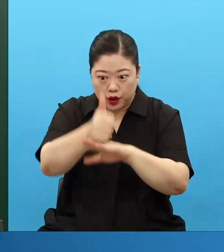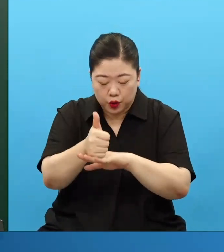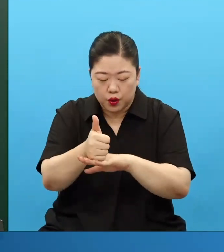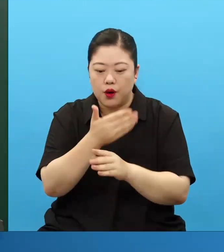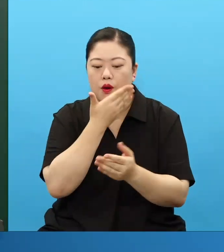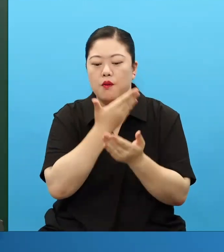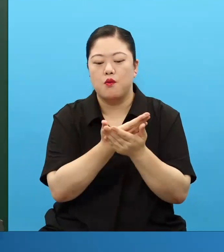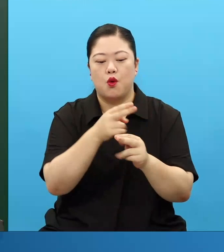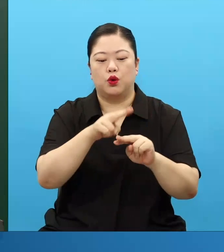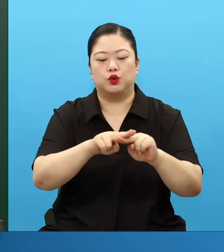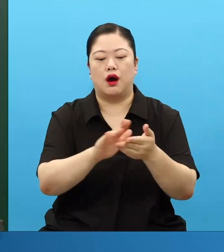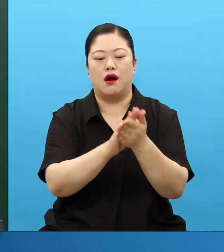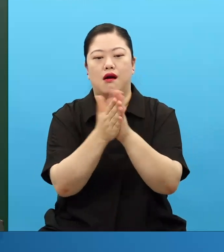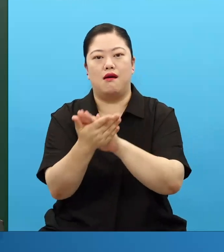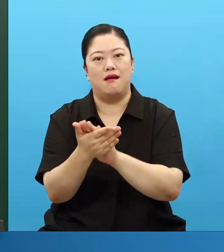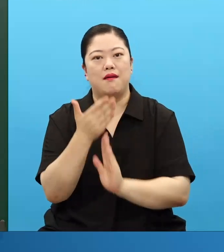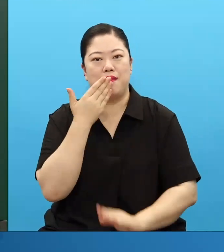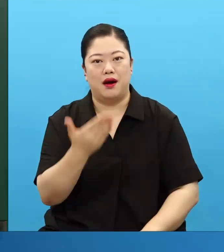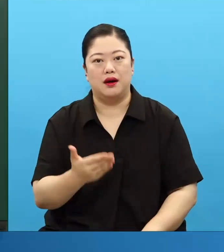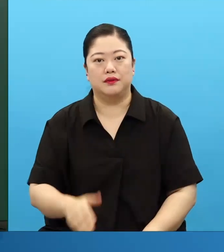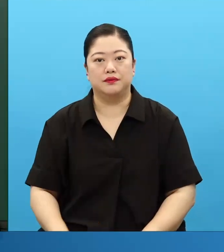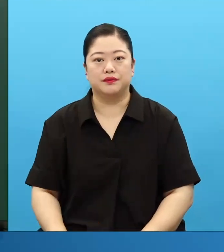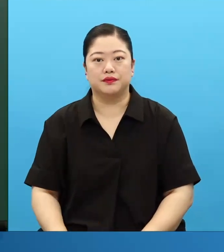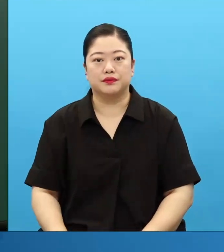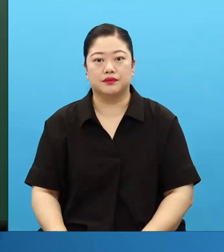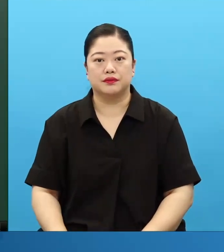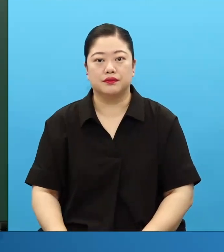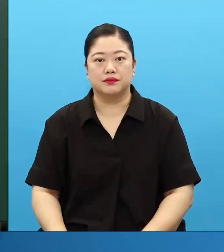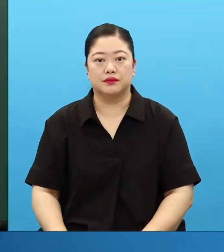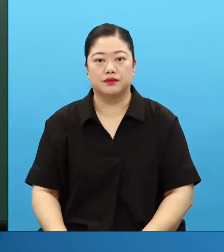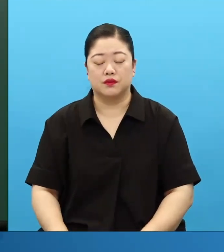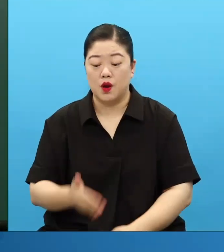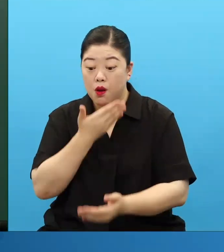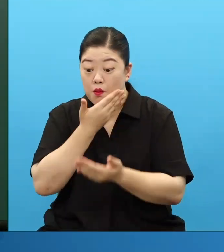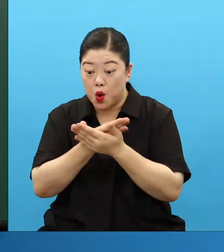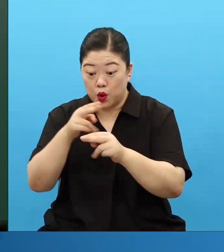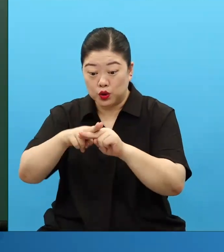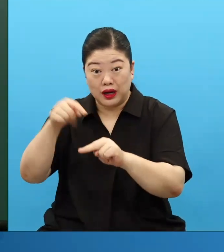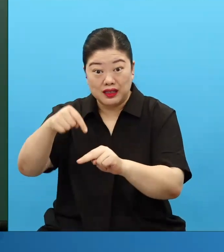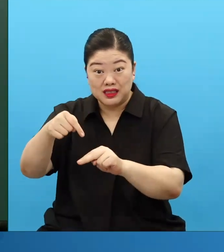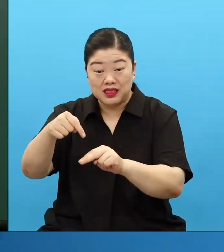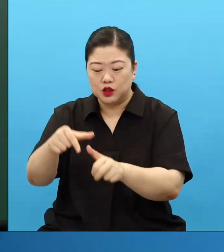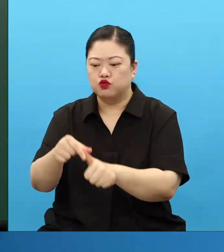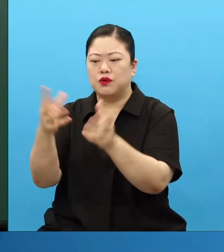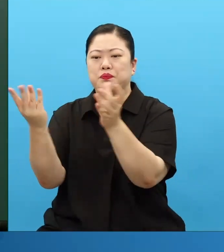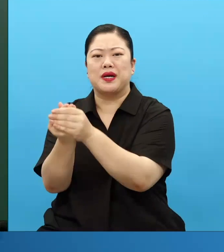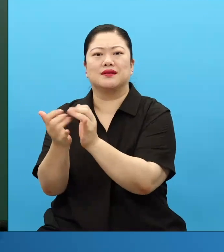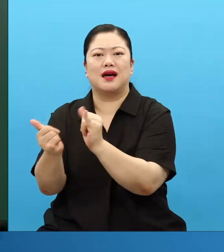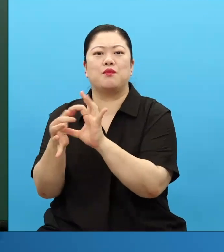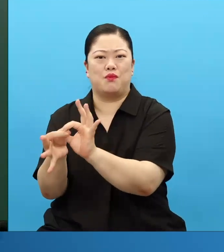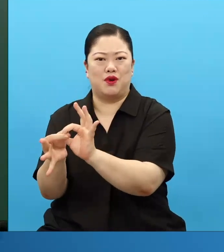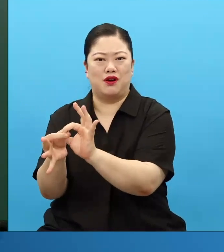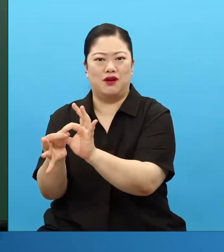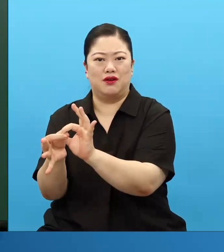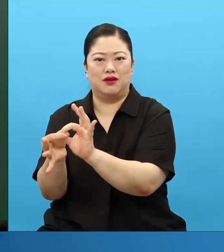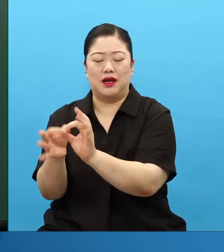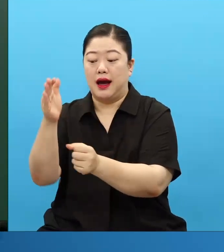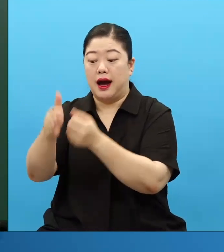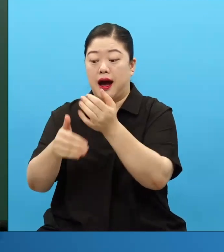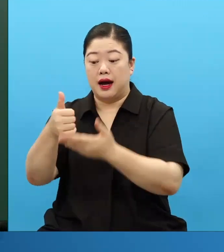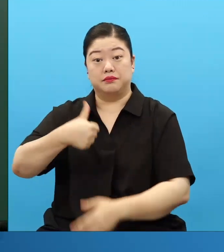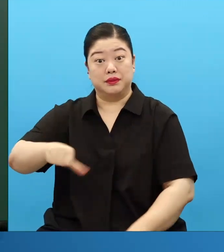거하고 역사인 거하고 좀 다른 얘기죠. 그렇죠? Believing in something and having that work upon you are two different things. 믿는 걸 우리가 다 믿고 있지만은